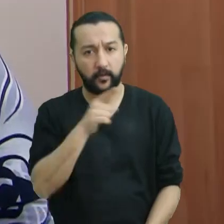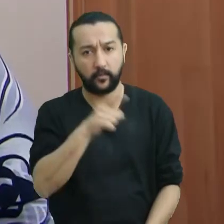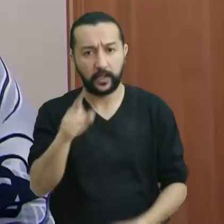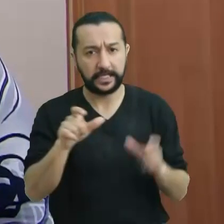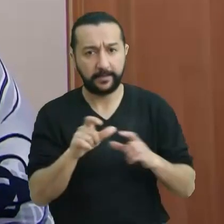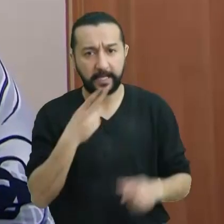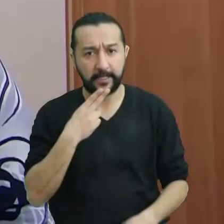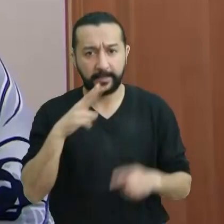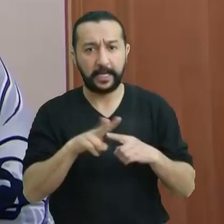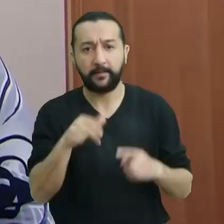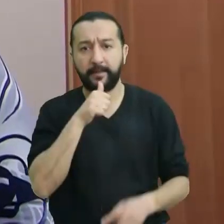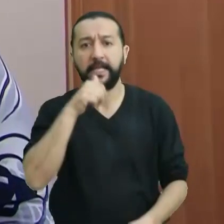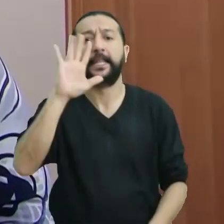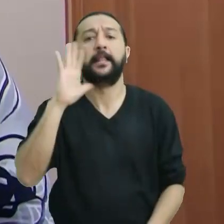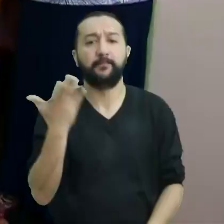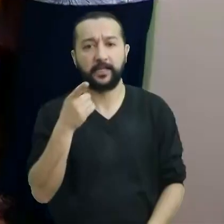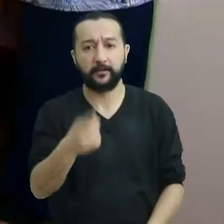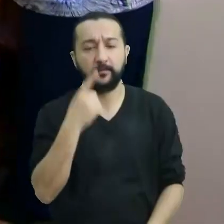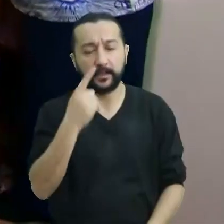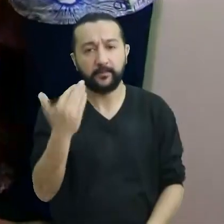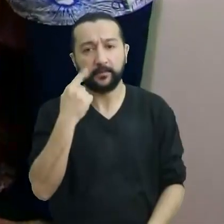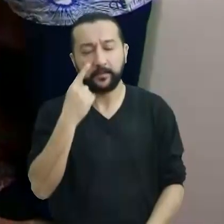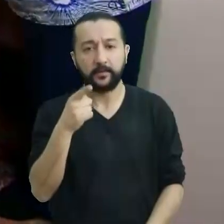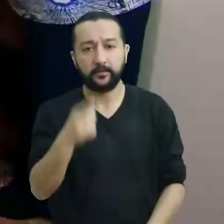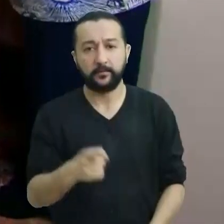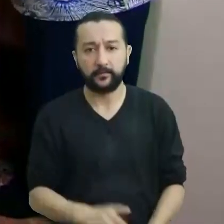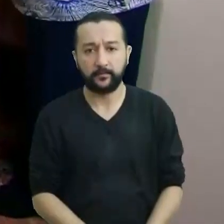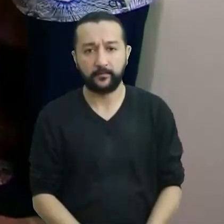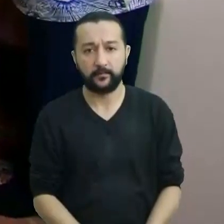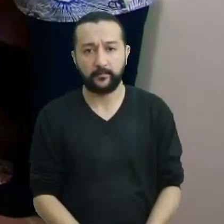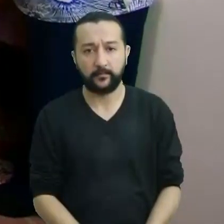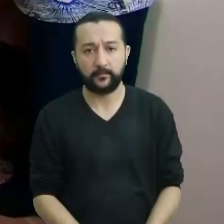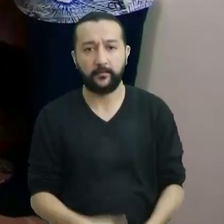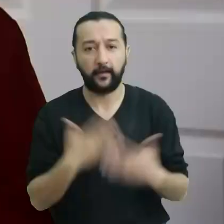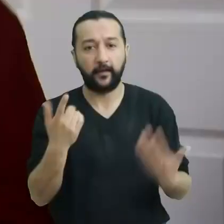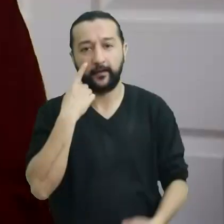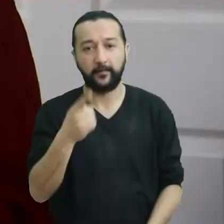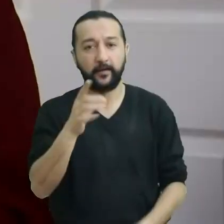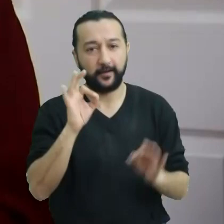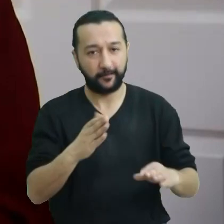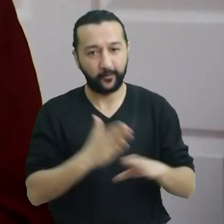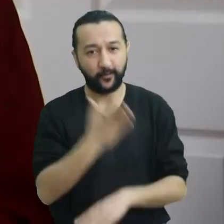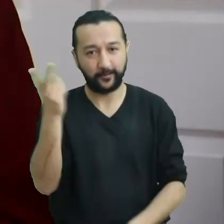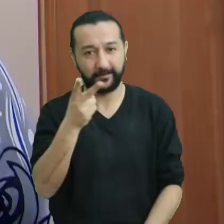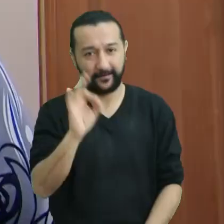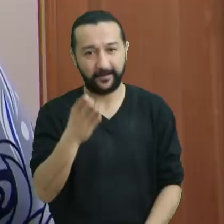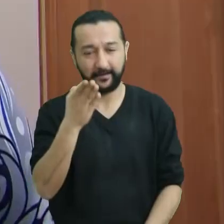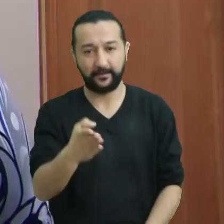Bunlar Serpil Hanım'la Kemal Bey olmasın sakın. Ver bakayım ya. Aa, tabii onlar bunlar